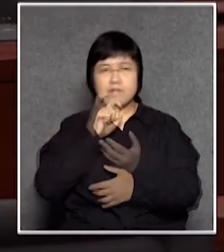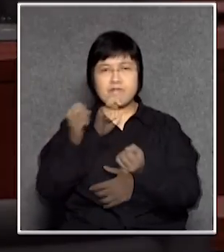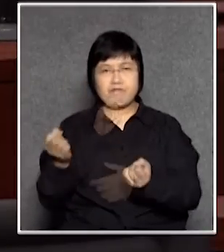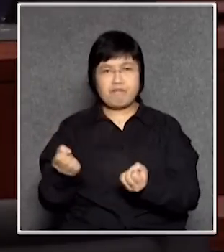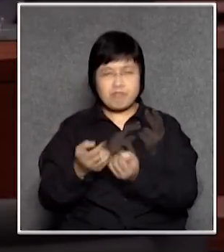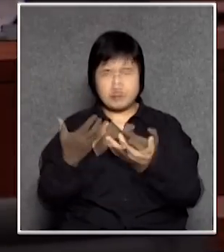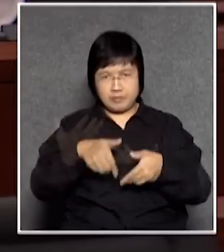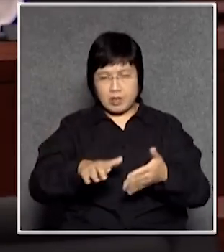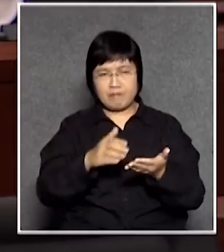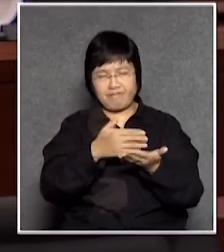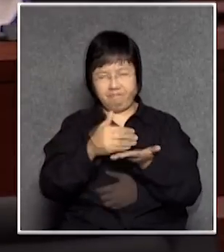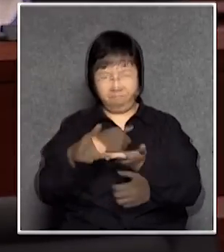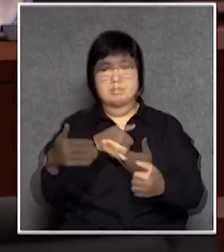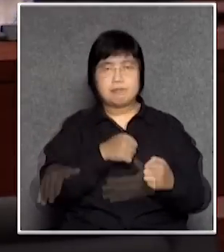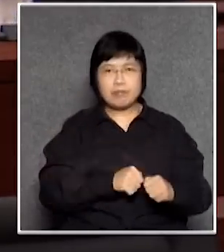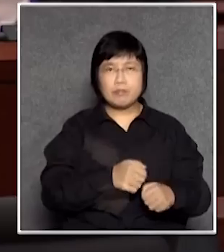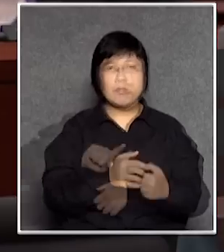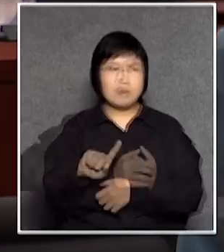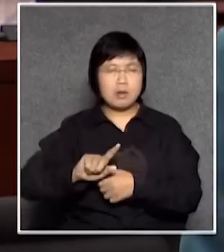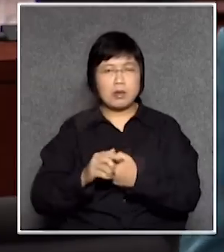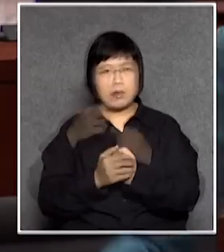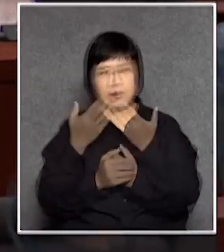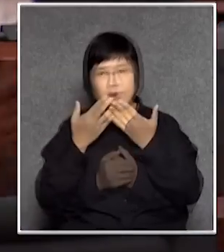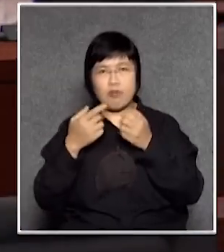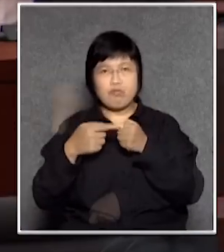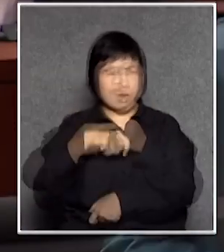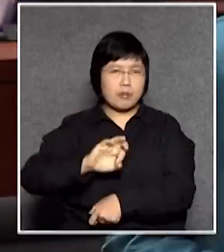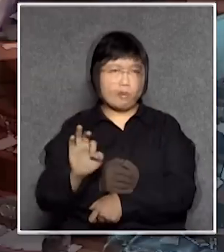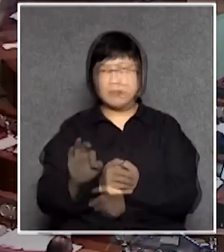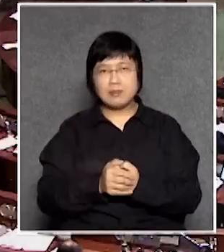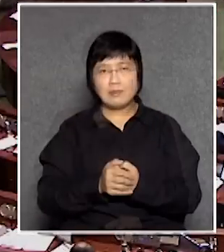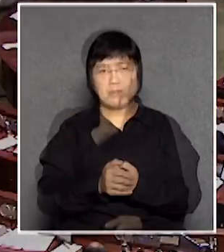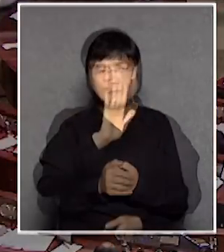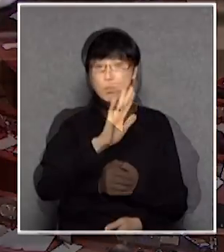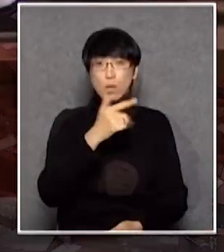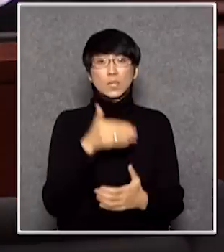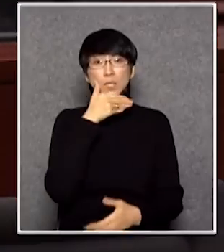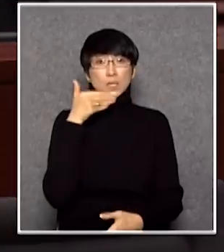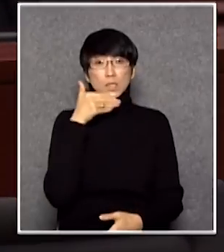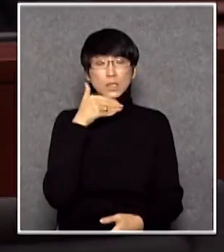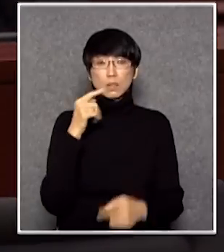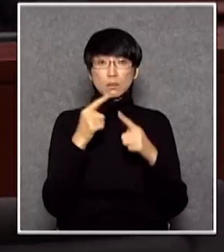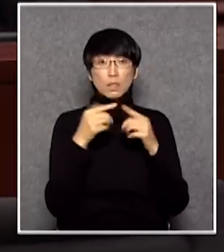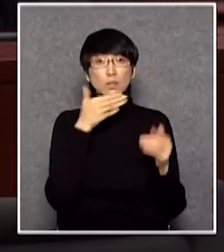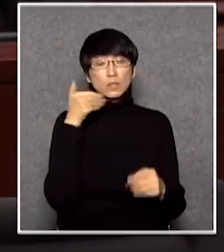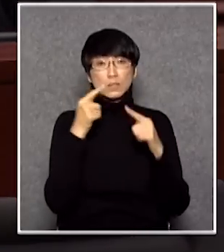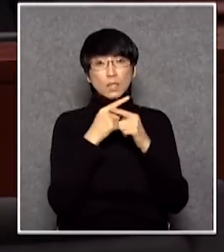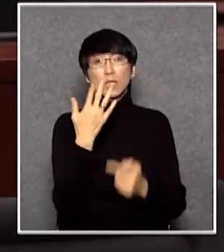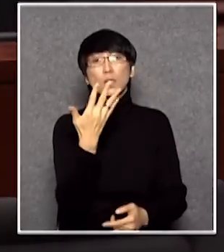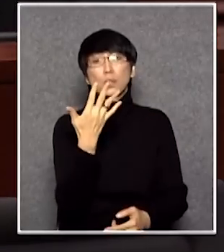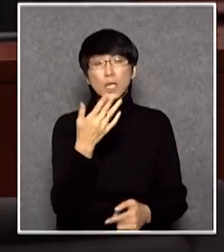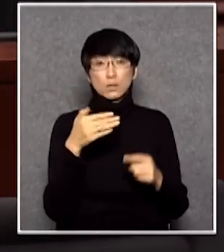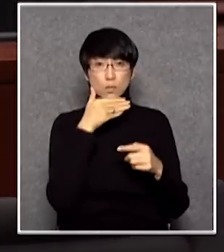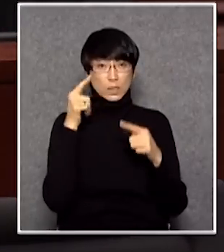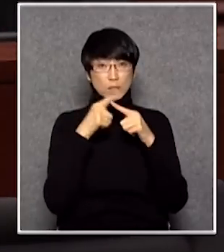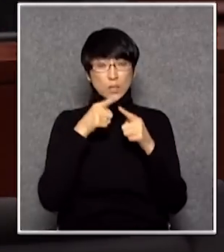係咁咧，而呢個咧就咁咧就甚至而咁咧佢 咁咧同埋 咁咧有幾多年青人真係去